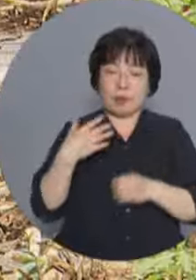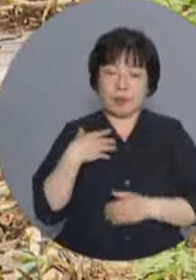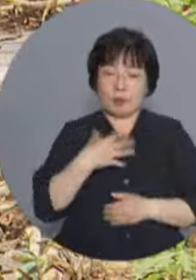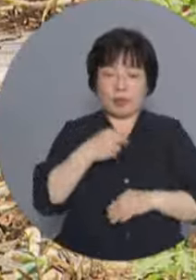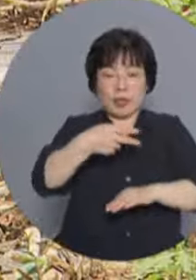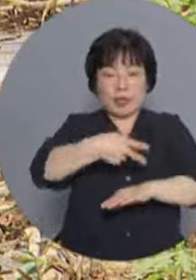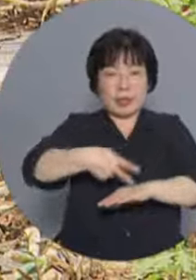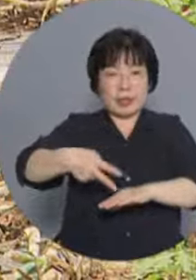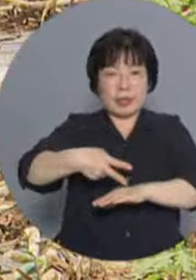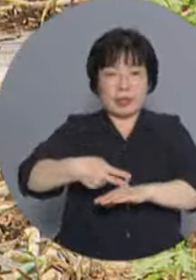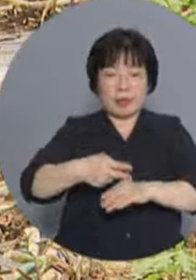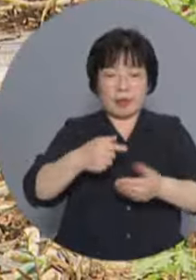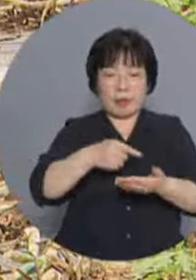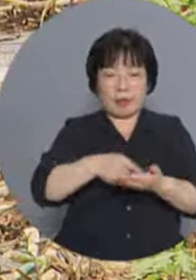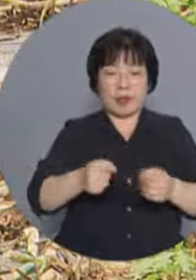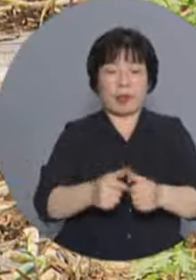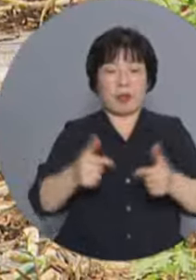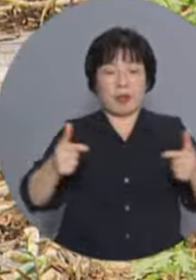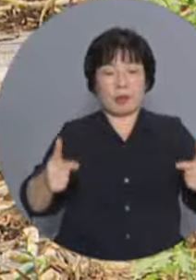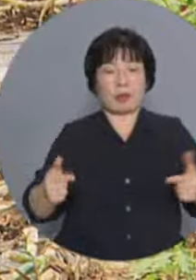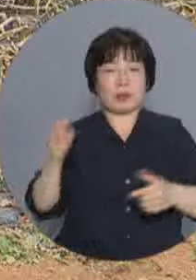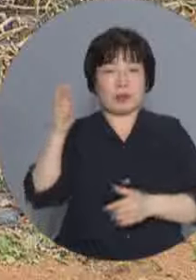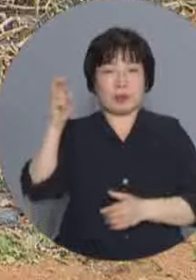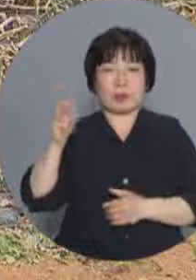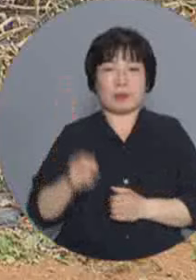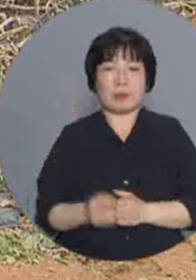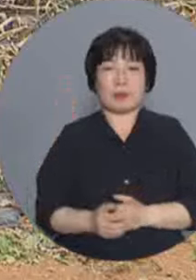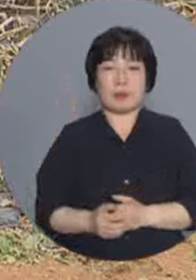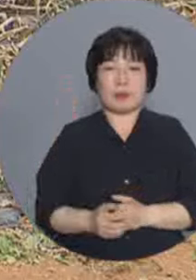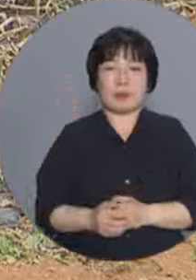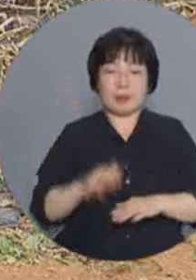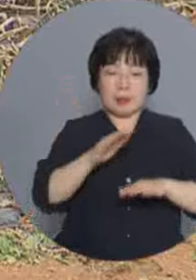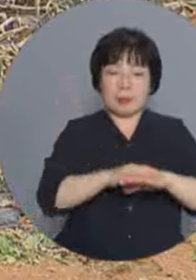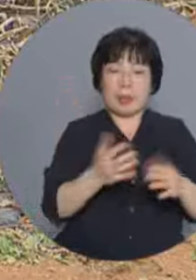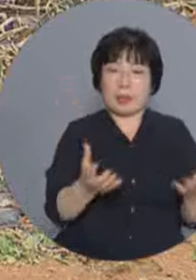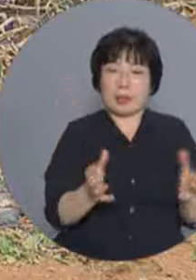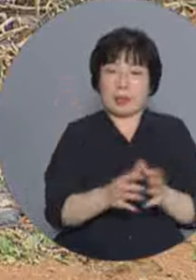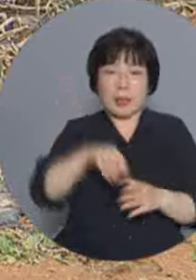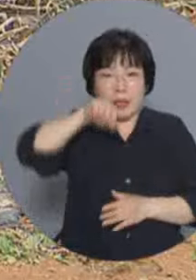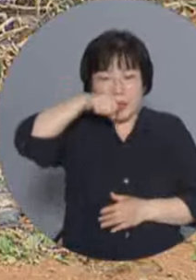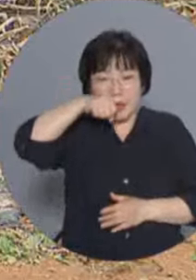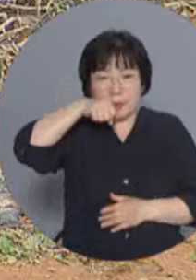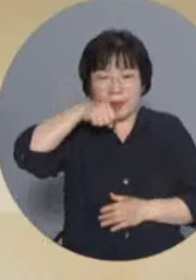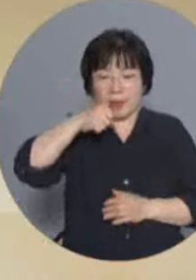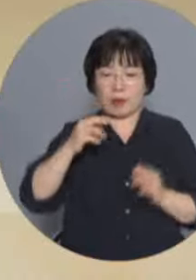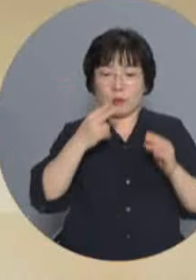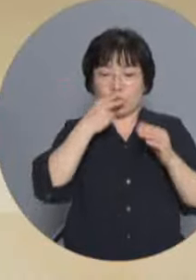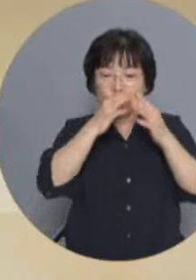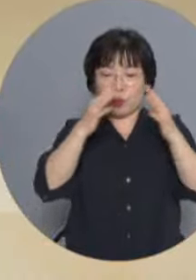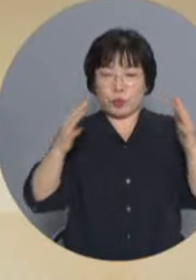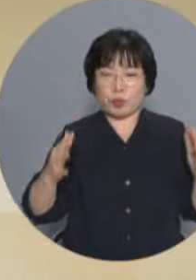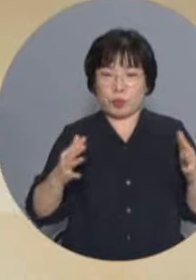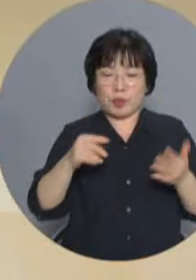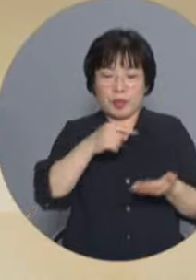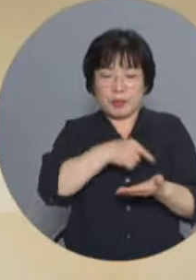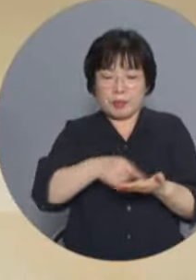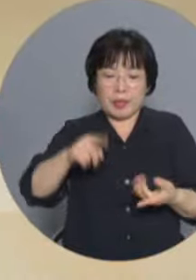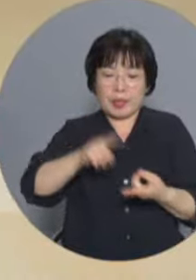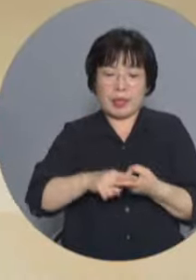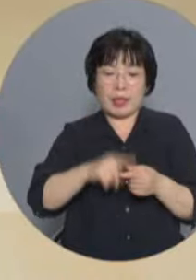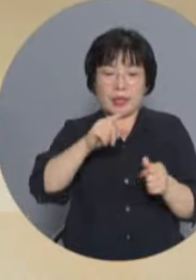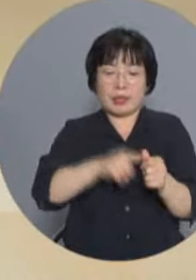신안 지역으로 피해는 더 확대될 전망입니다. 농민단체들이 양파와 시설 원예작물에 대한 피해를 재해로